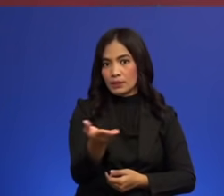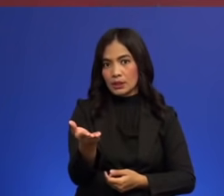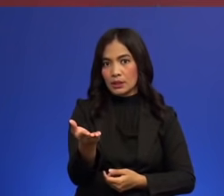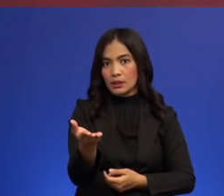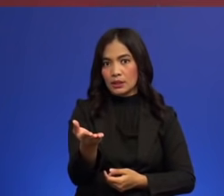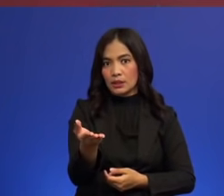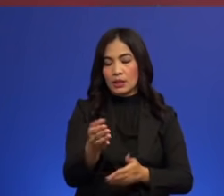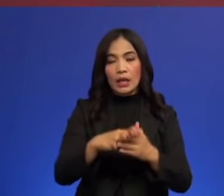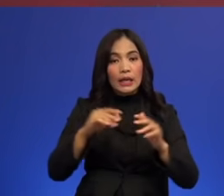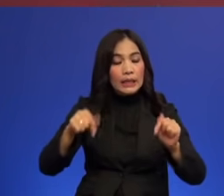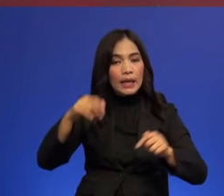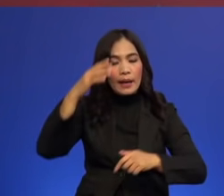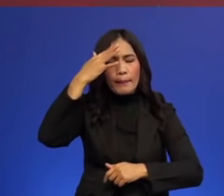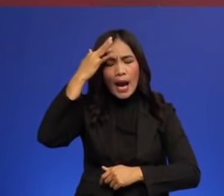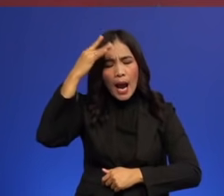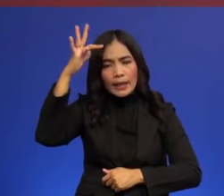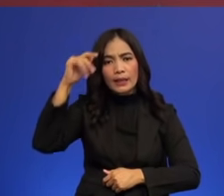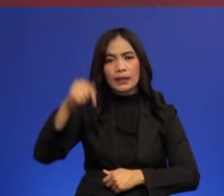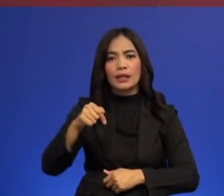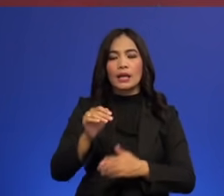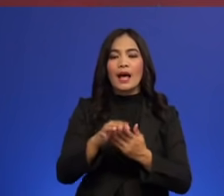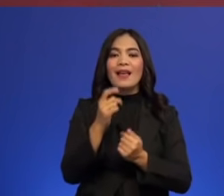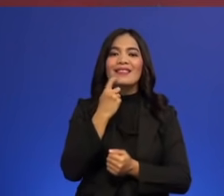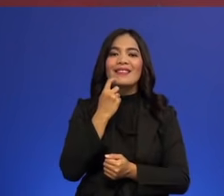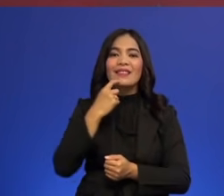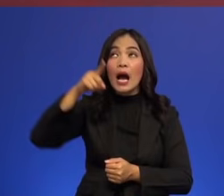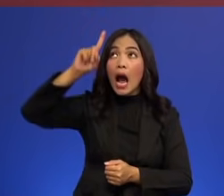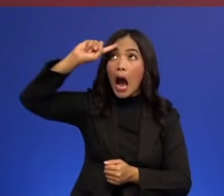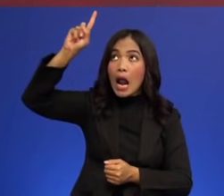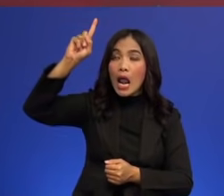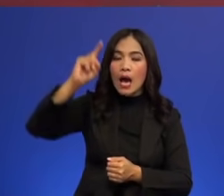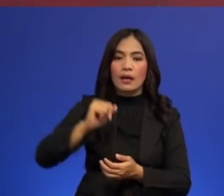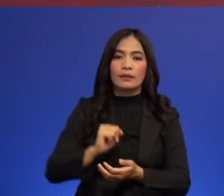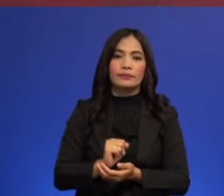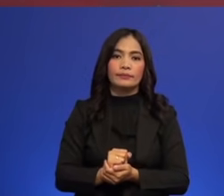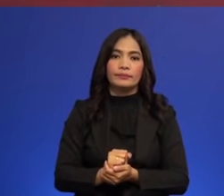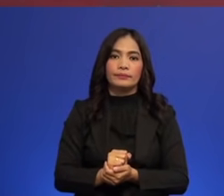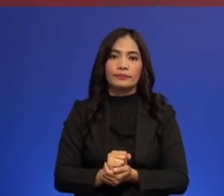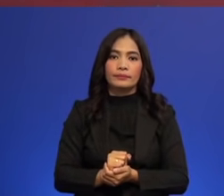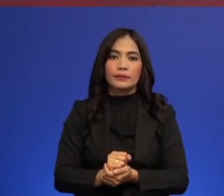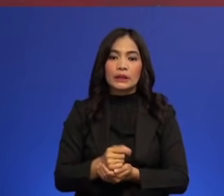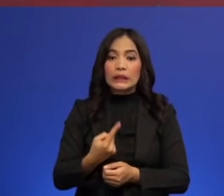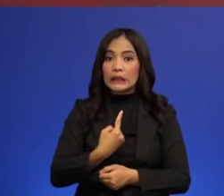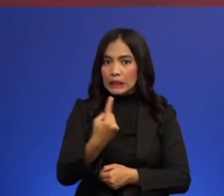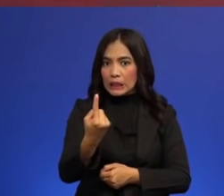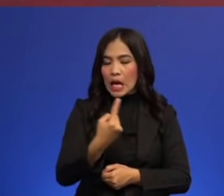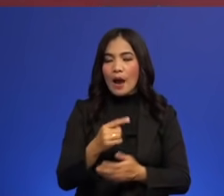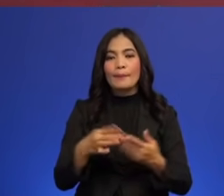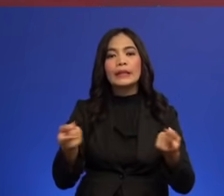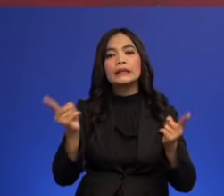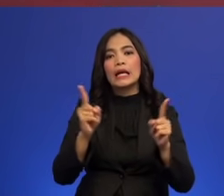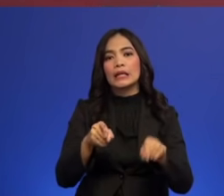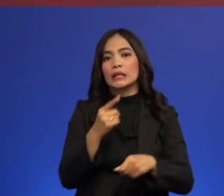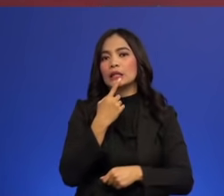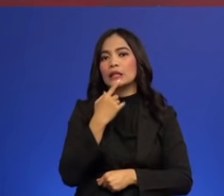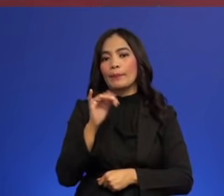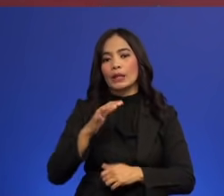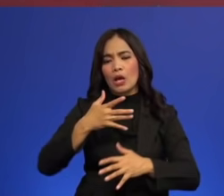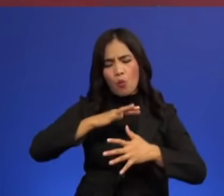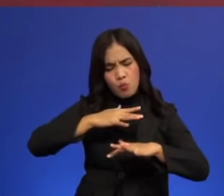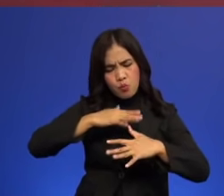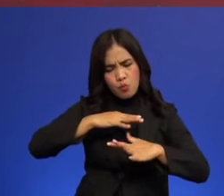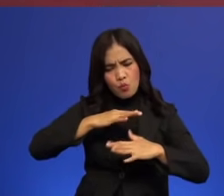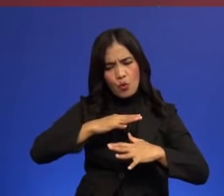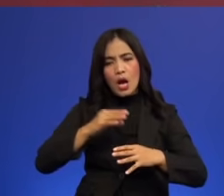Dengan menghayati keberadaan Allah yang kekal, kita menjadi gentar akan Allah.